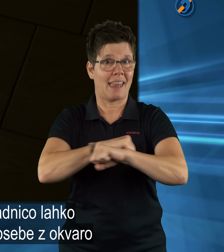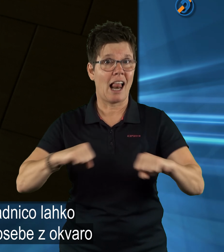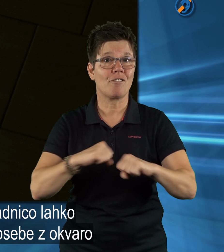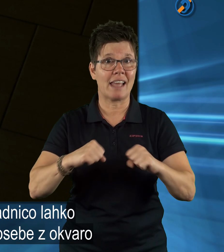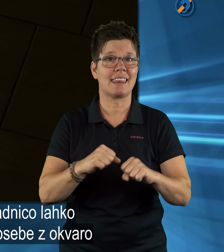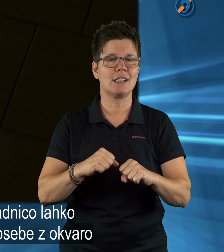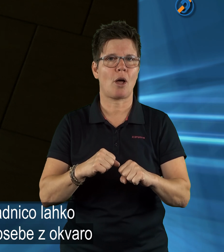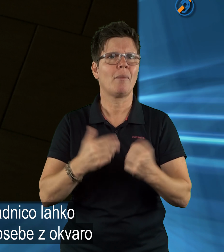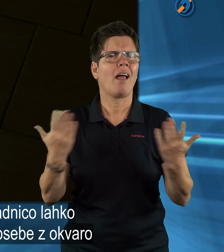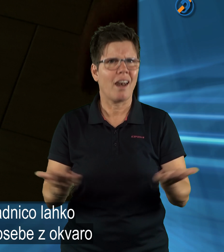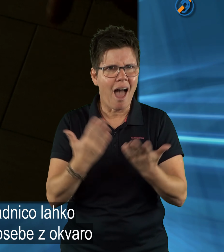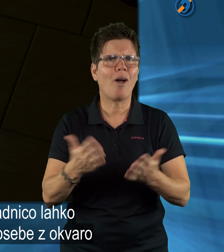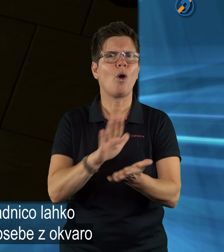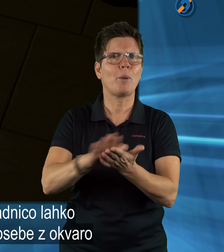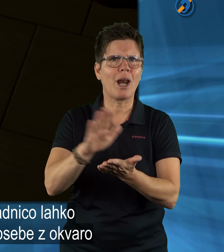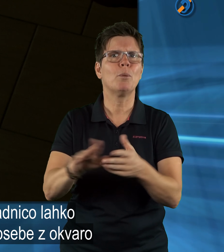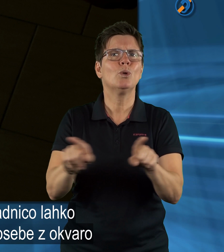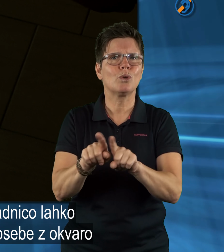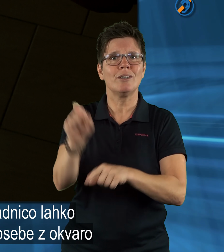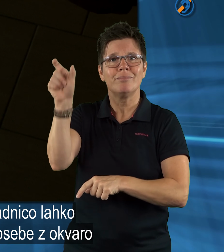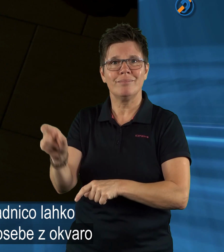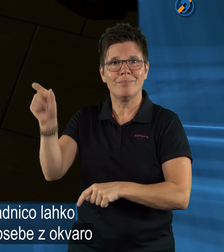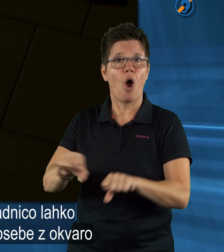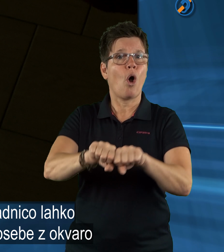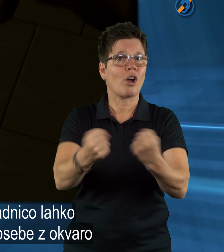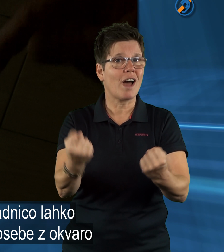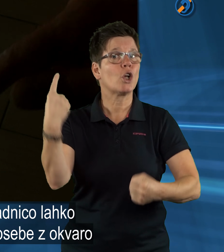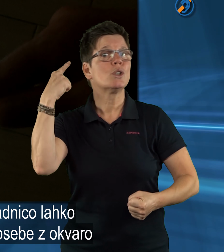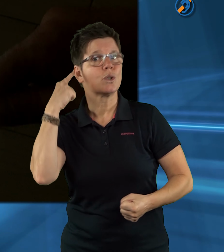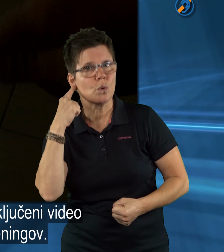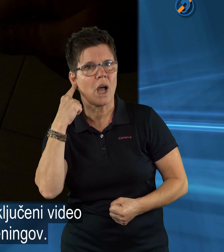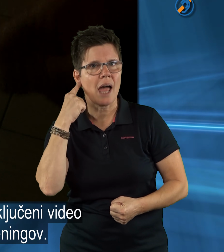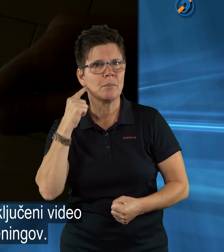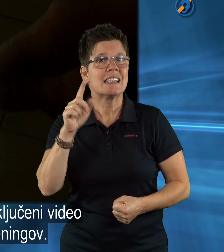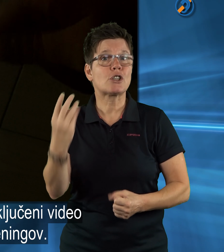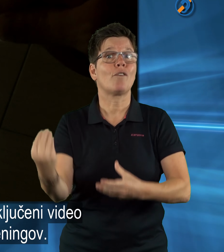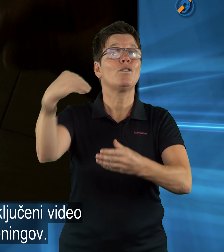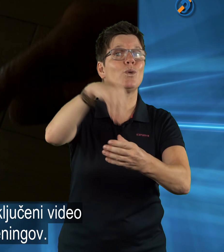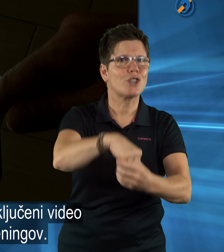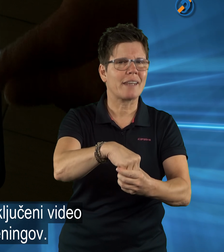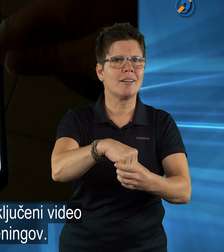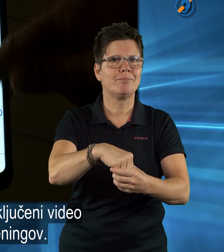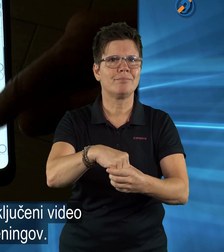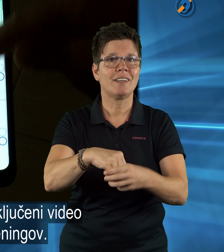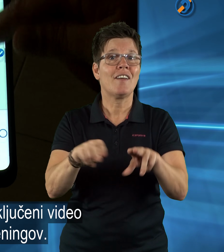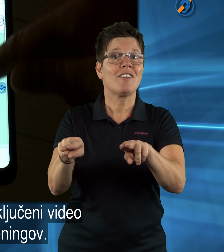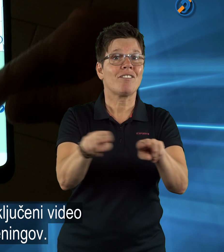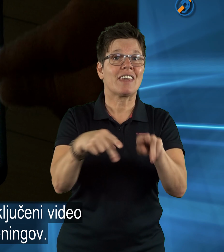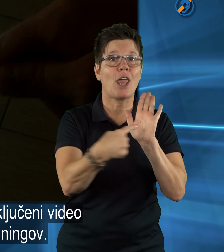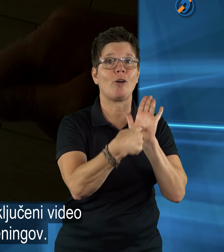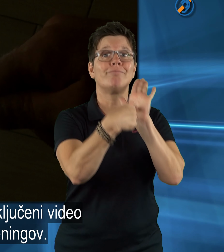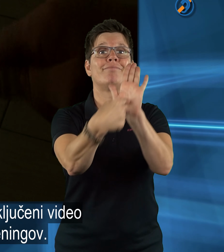telovadnico lahko uporabljajo tudi osebe z okvaro sluha, saj so vključeni video prikazi treningov.